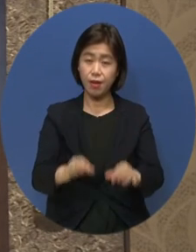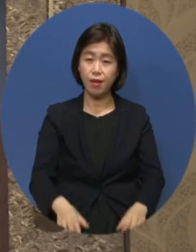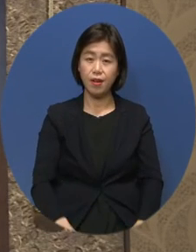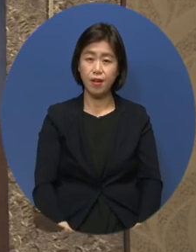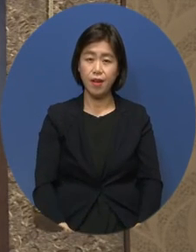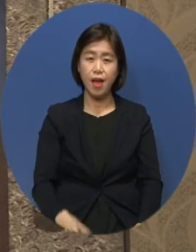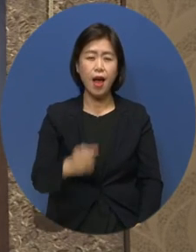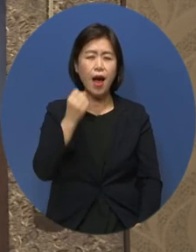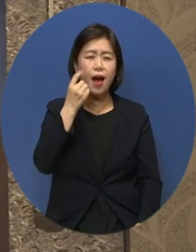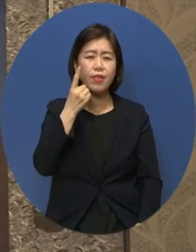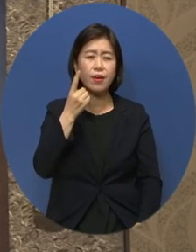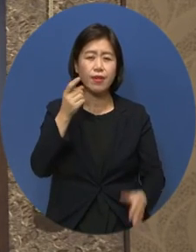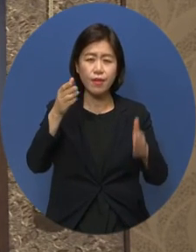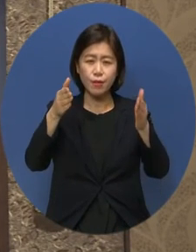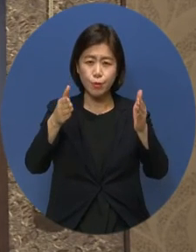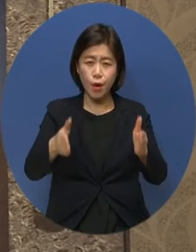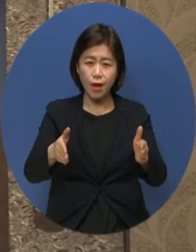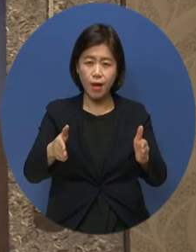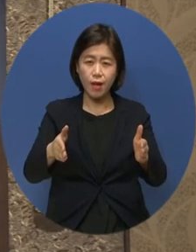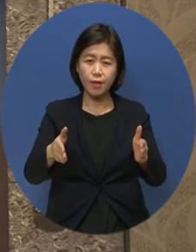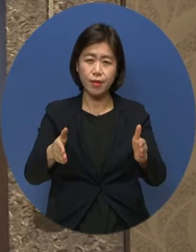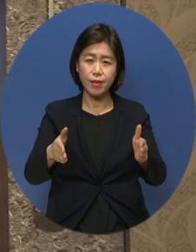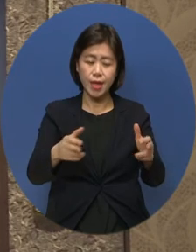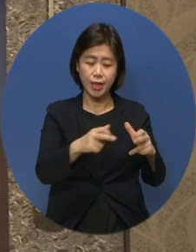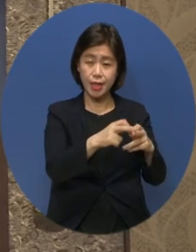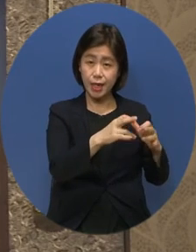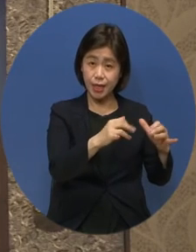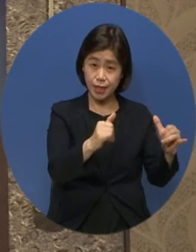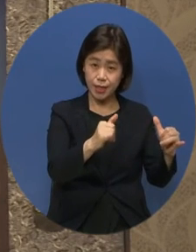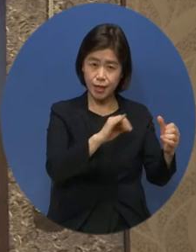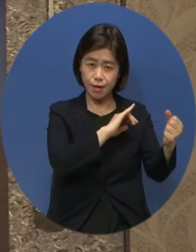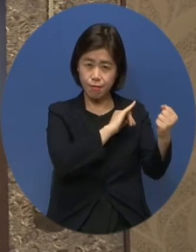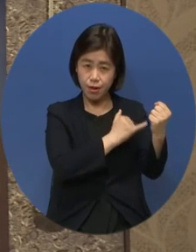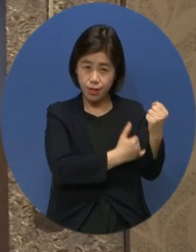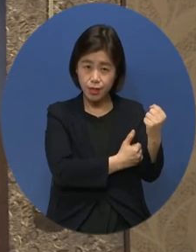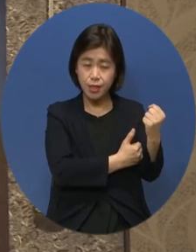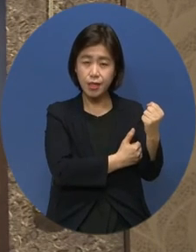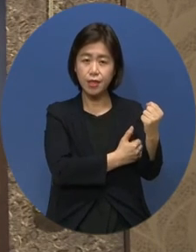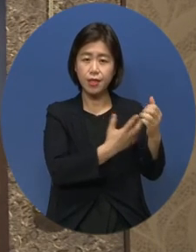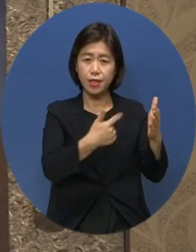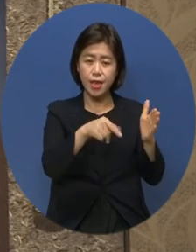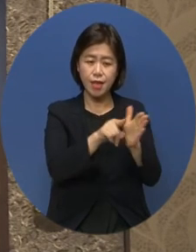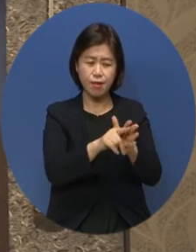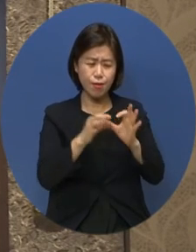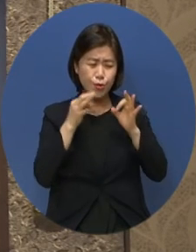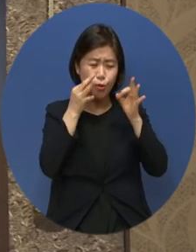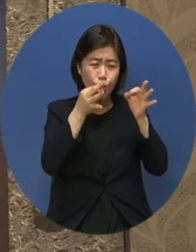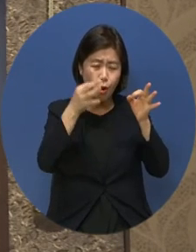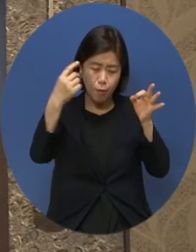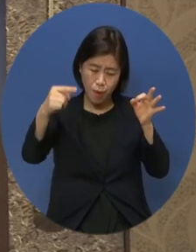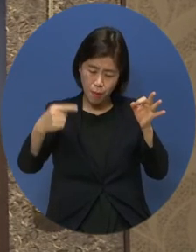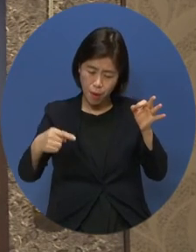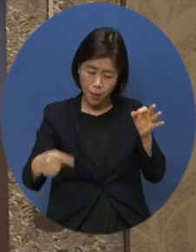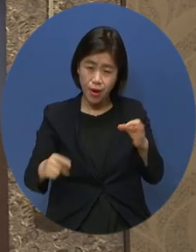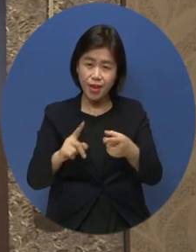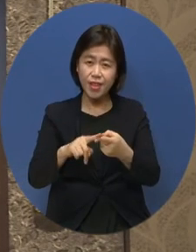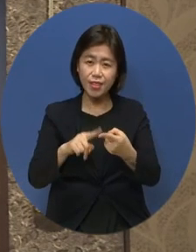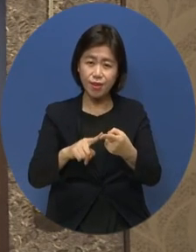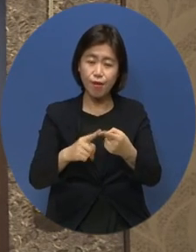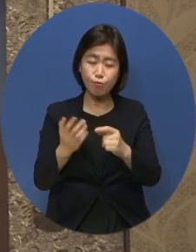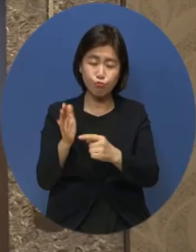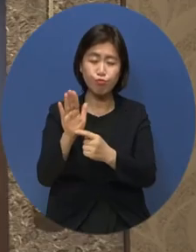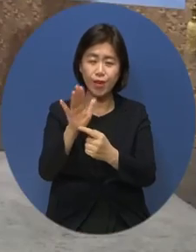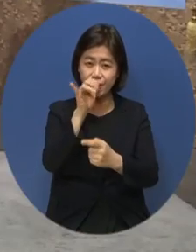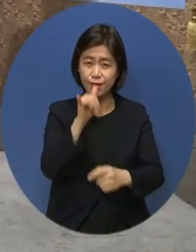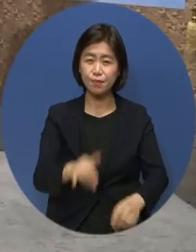복지관이 한 달 동안 어 우리 장애인들의 권익과 인권을 위해서 어떤 노력을 하는지 를 넘 파악하실 수 있을 것 같습니다